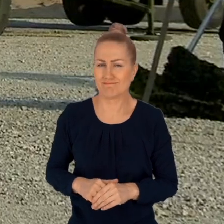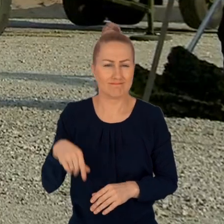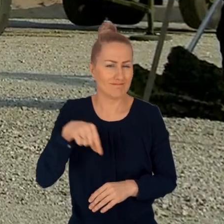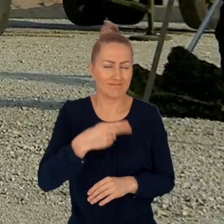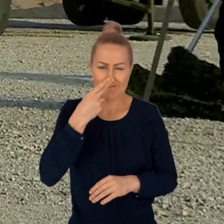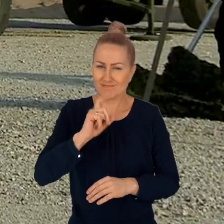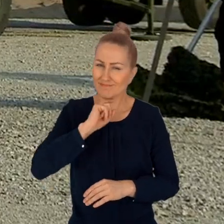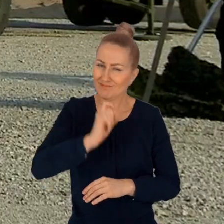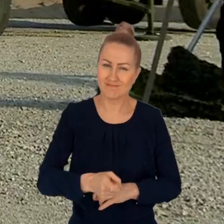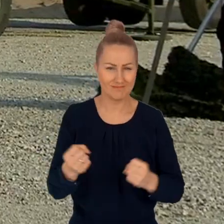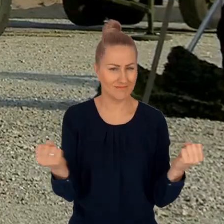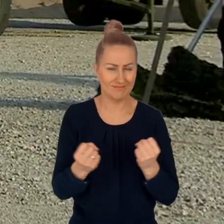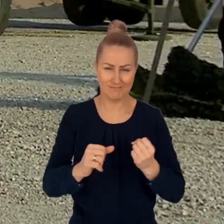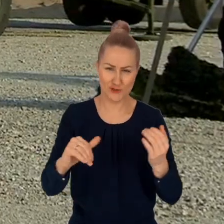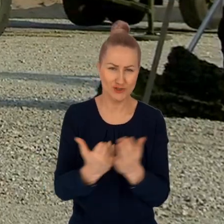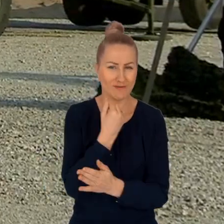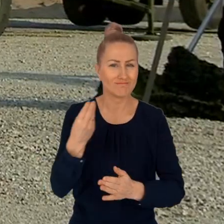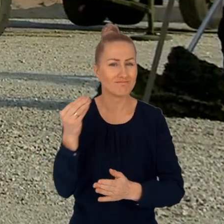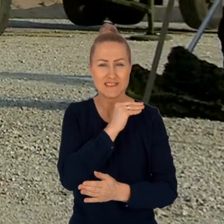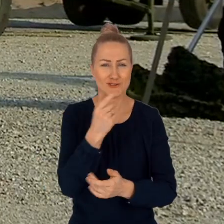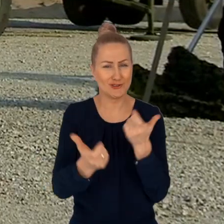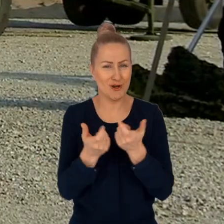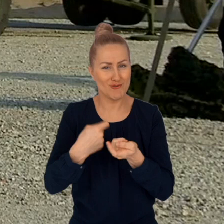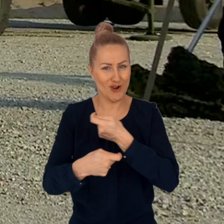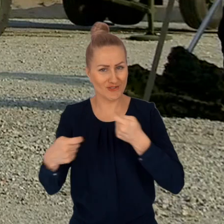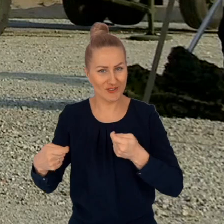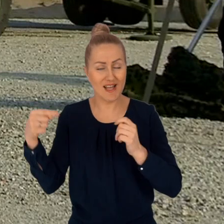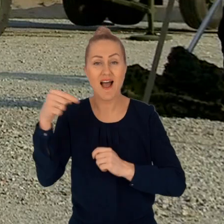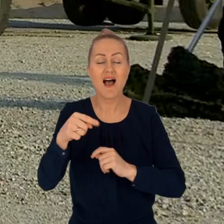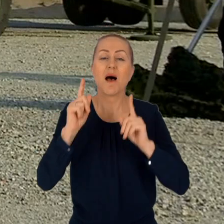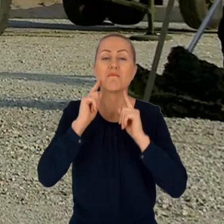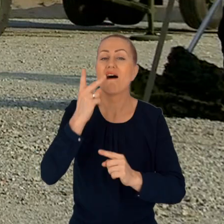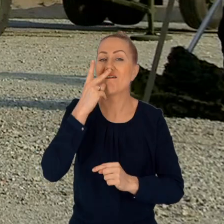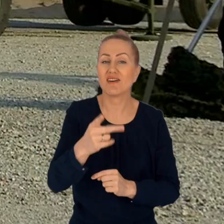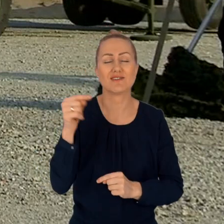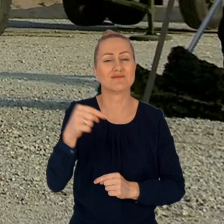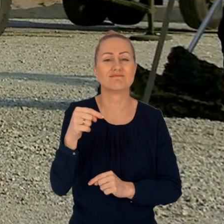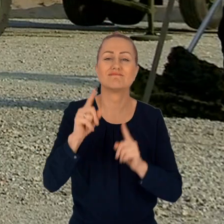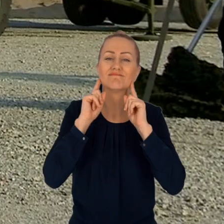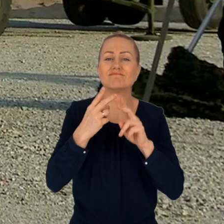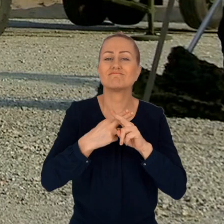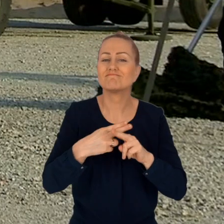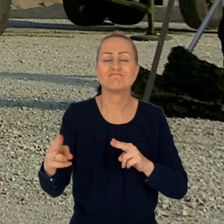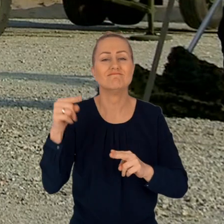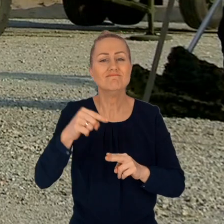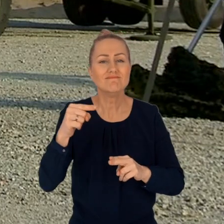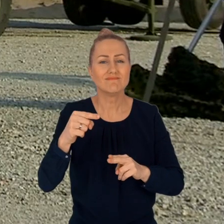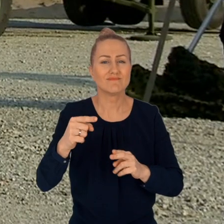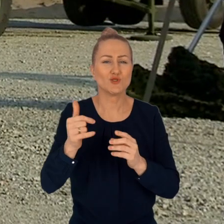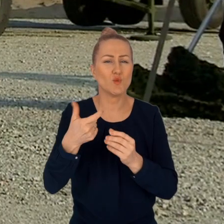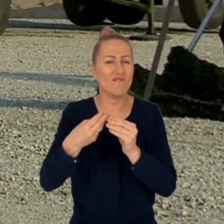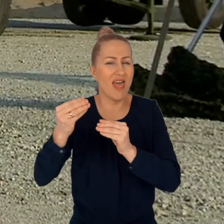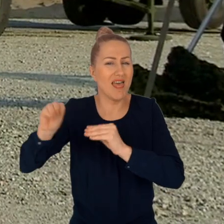niewyobrażalnie nowoczesne rozwiązanie. To jest rozwiązanie, które rzeczywiście coraz mocniej